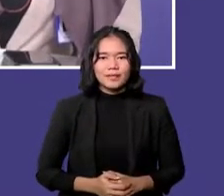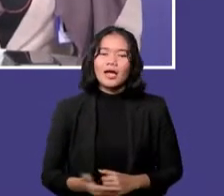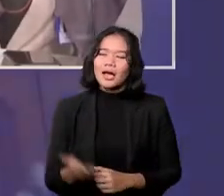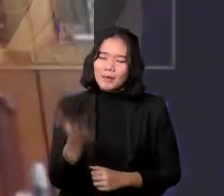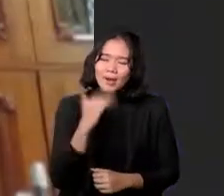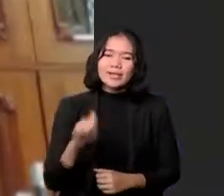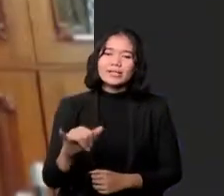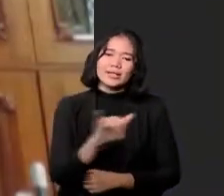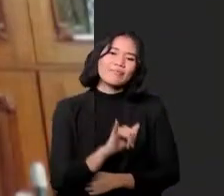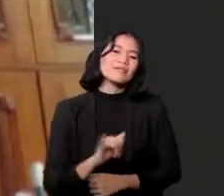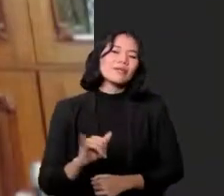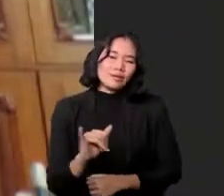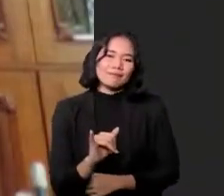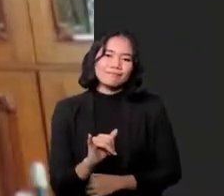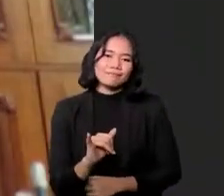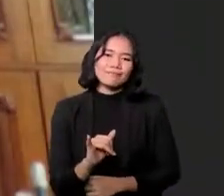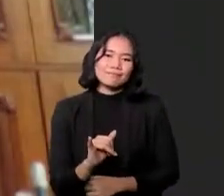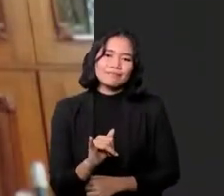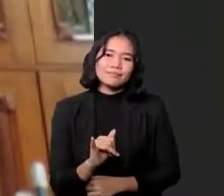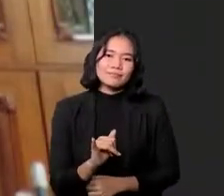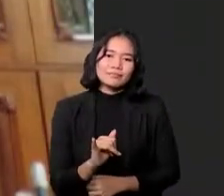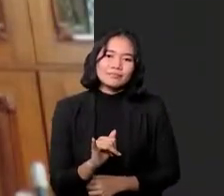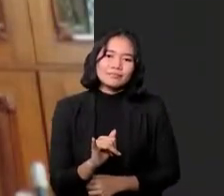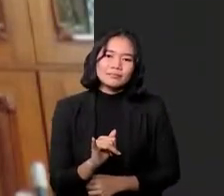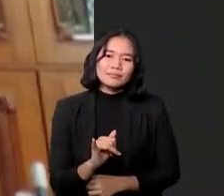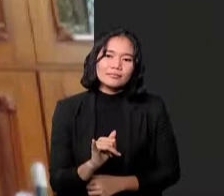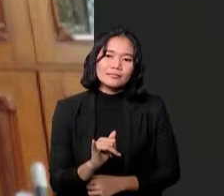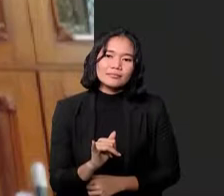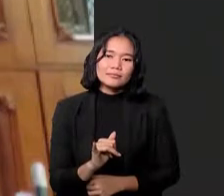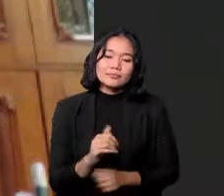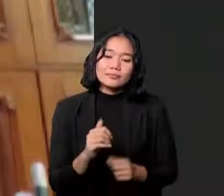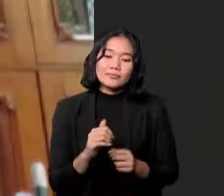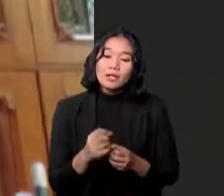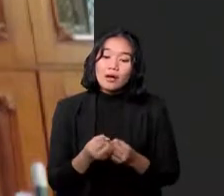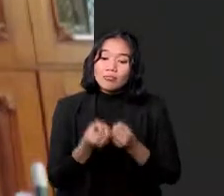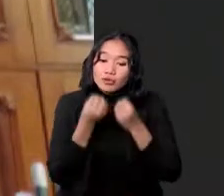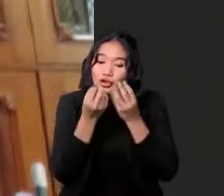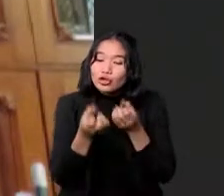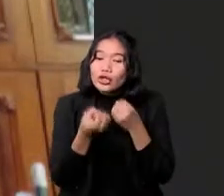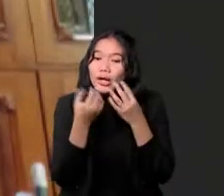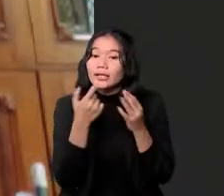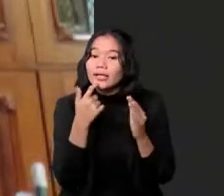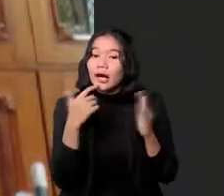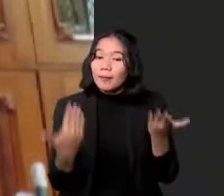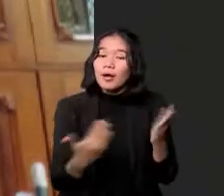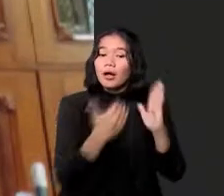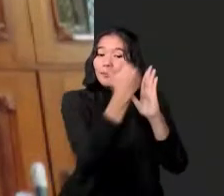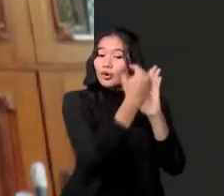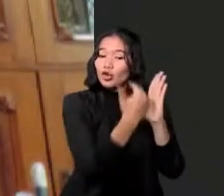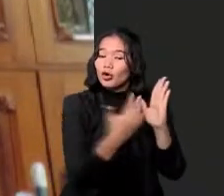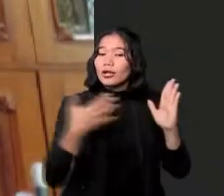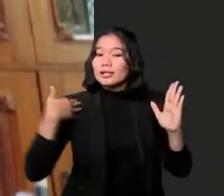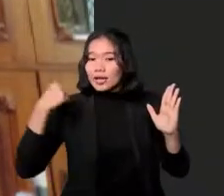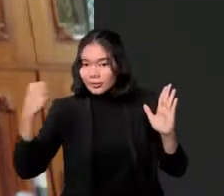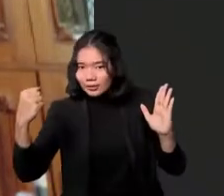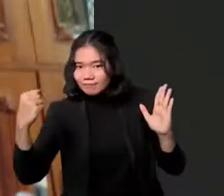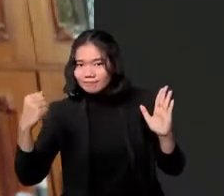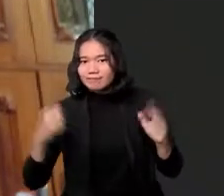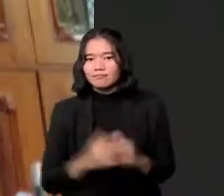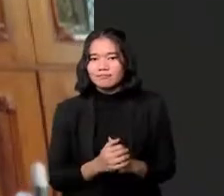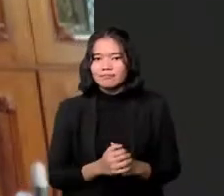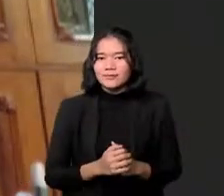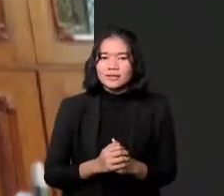kita bersama-sama ya ikut ya mensosialisasikan protokol kesehatan itu, dan mari